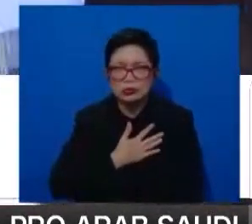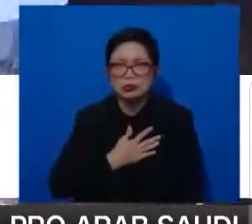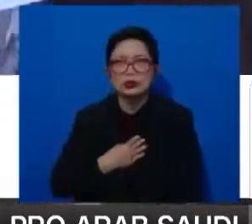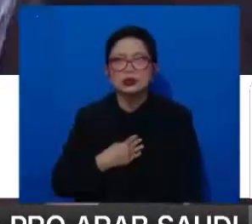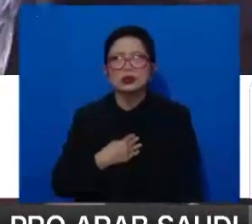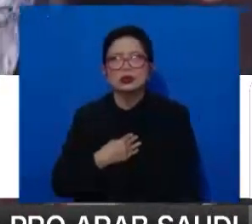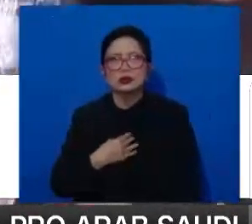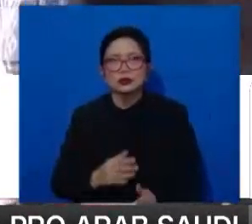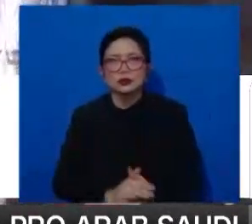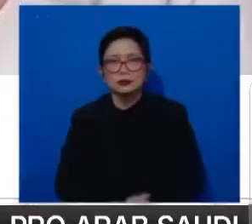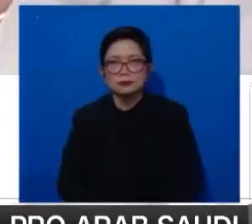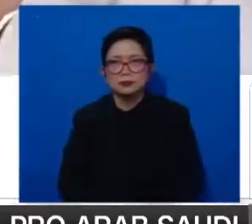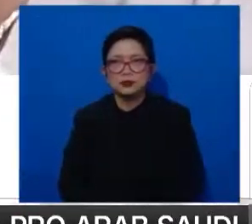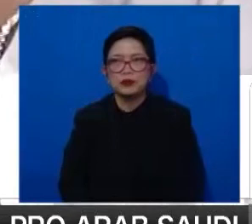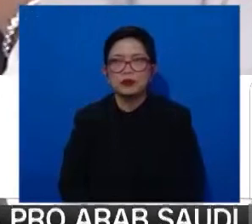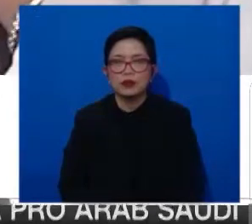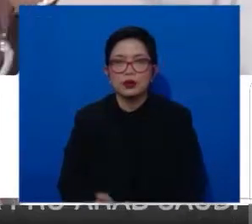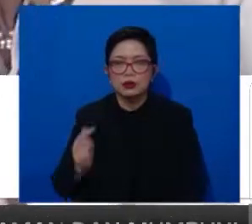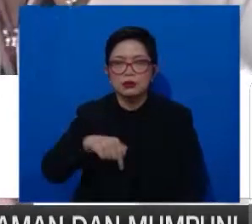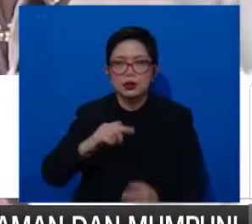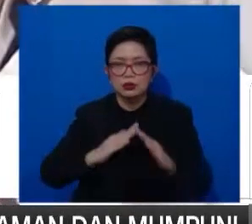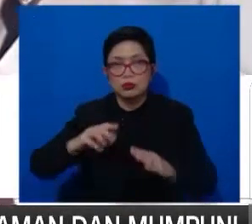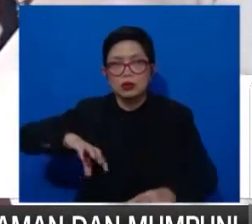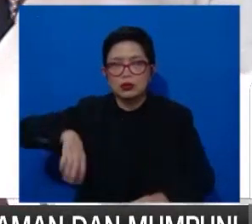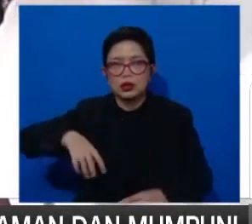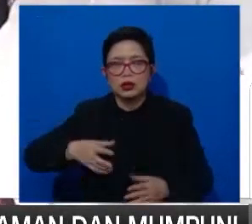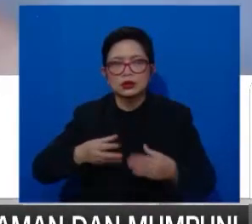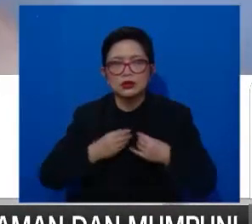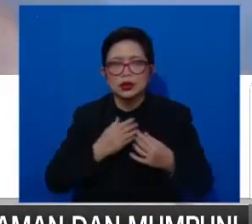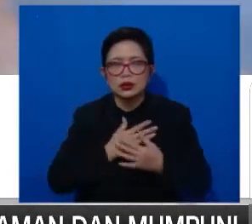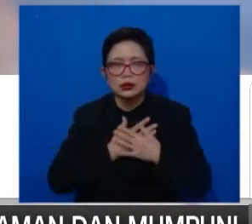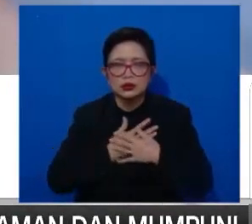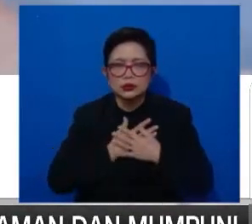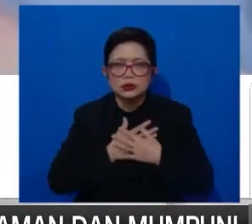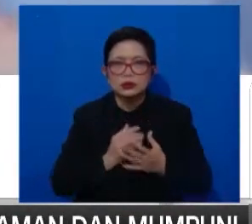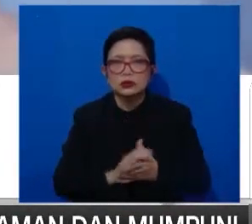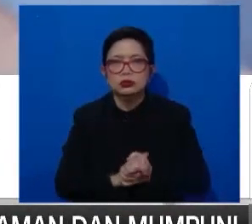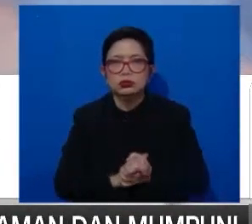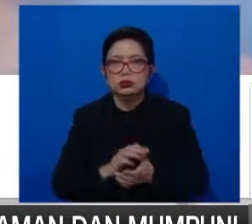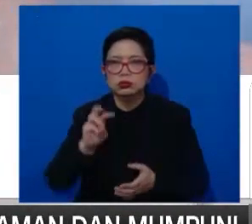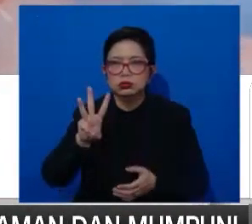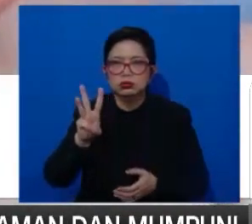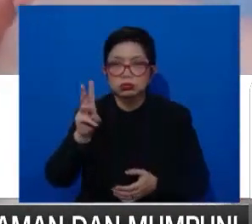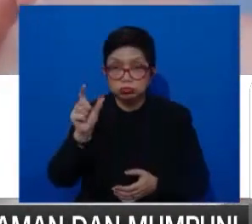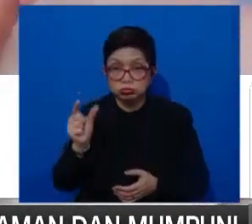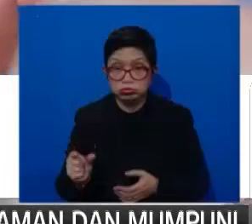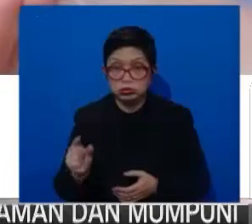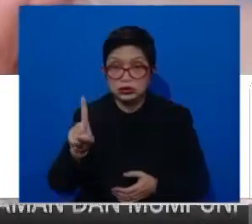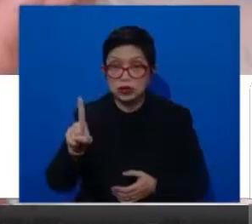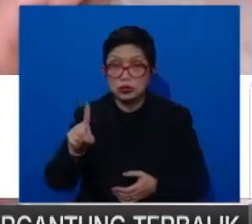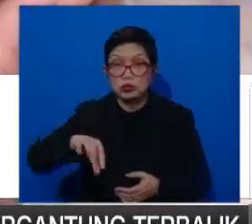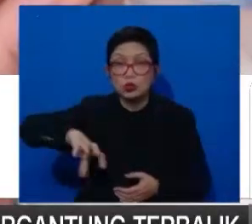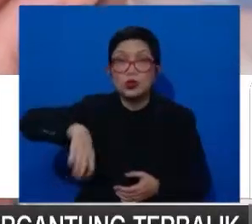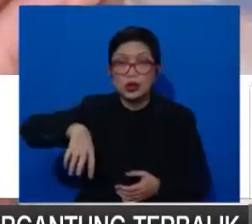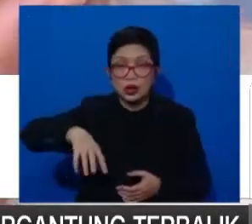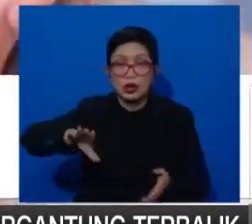Adelia Faranisa Asni, tiba di rumah duka. Tiga jenazah ini merupakan korban meninggal dalam kecelakaan bus di tol Cipali yang terjadi